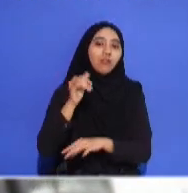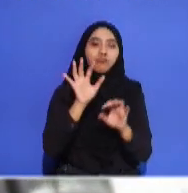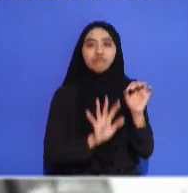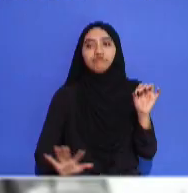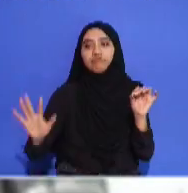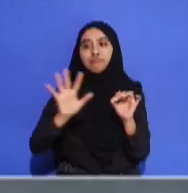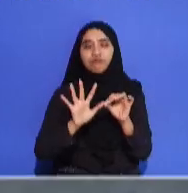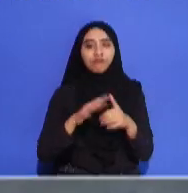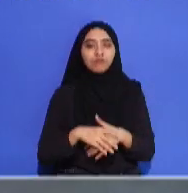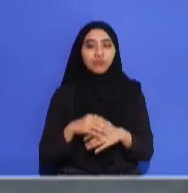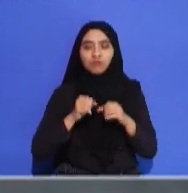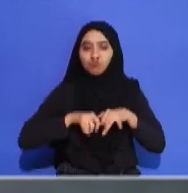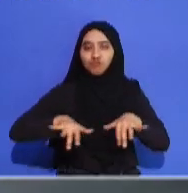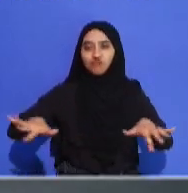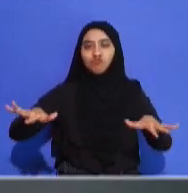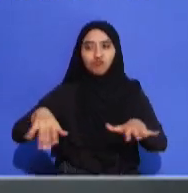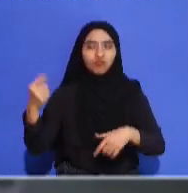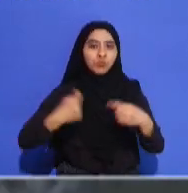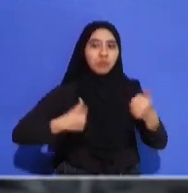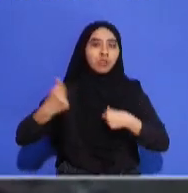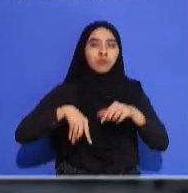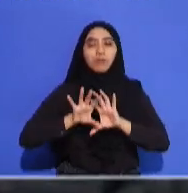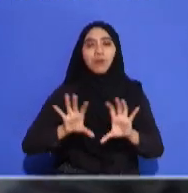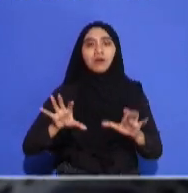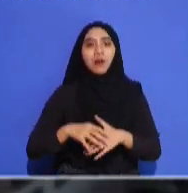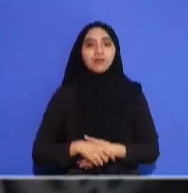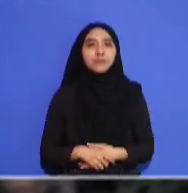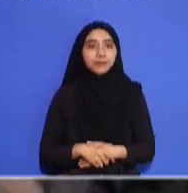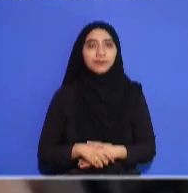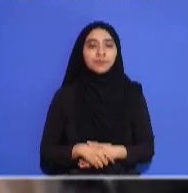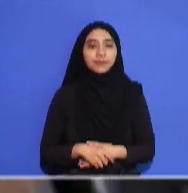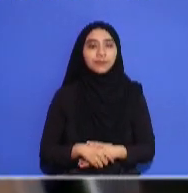kanyata ugi sampun sumebar. Makaten Widianto lan Harif Yuda asung palapuran.